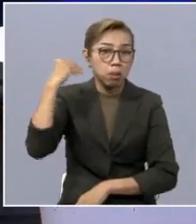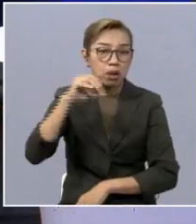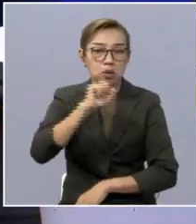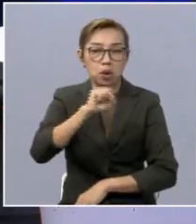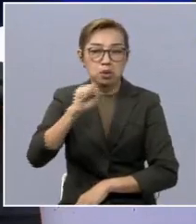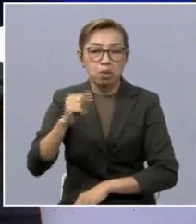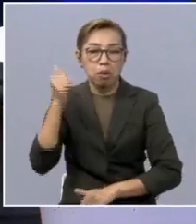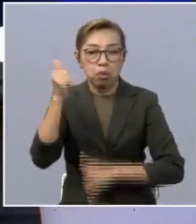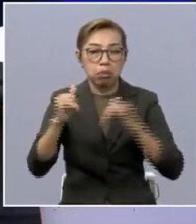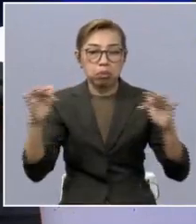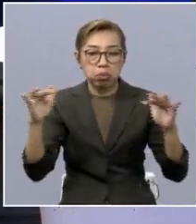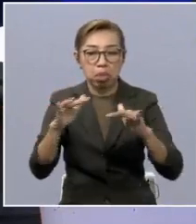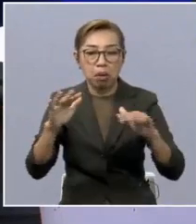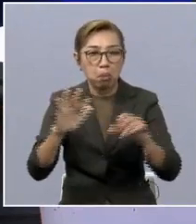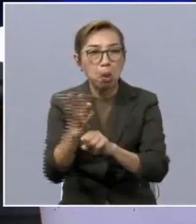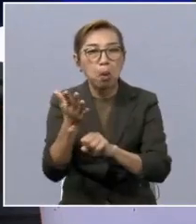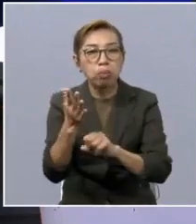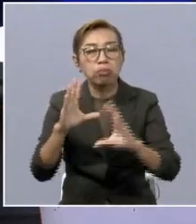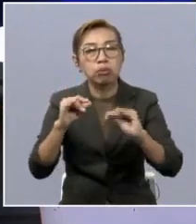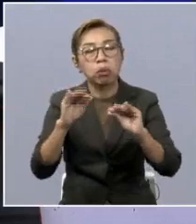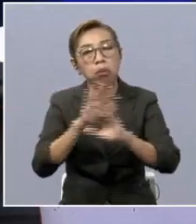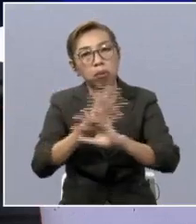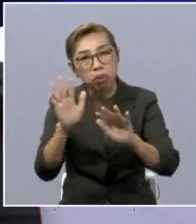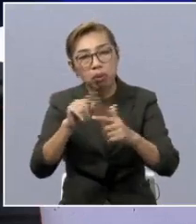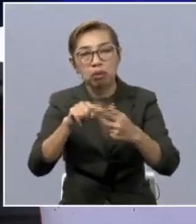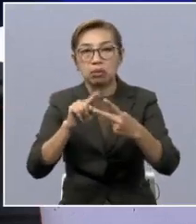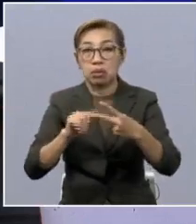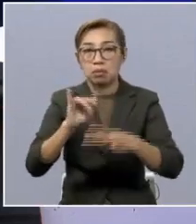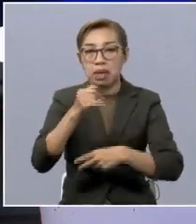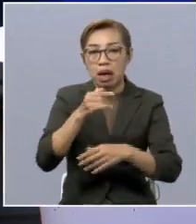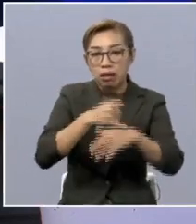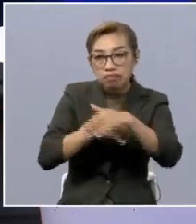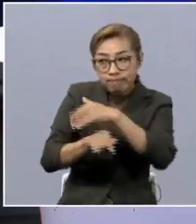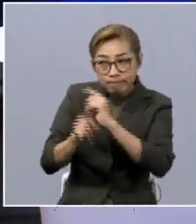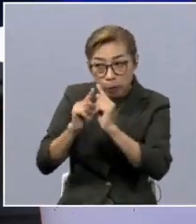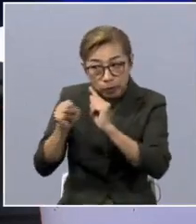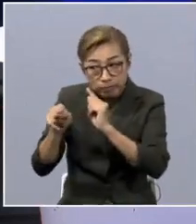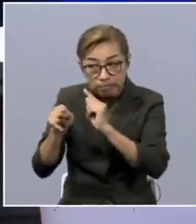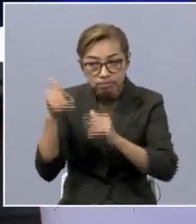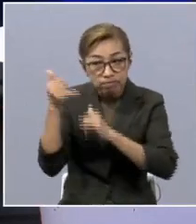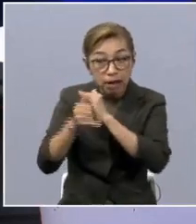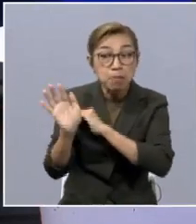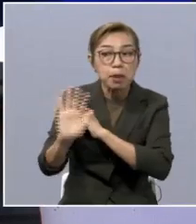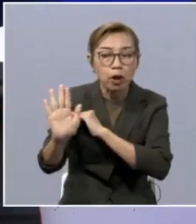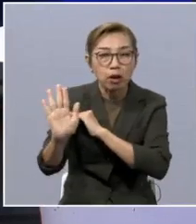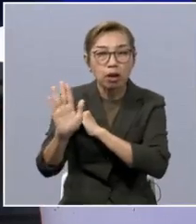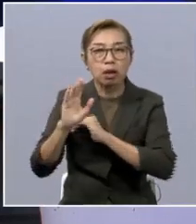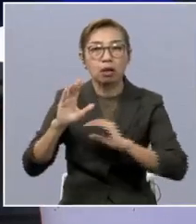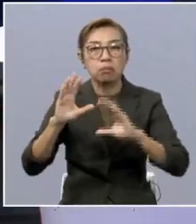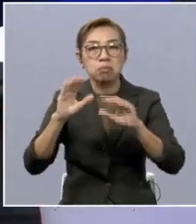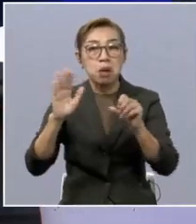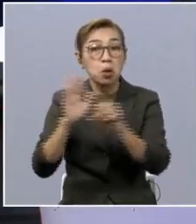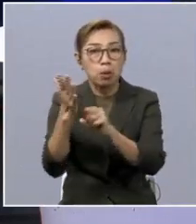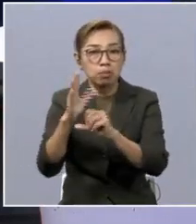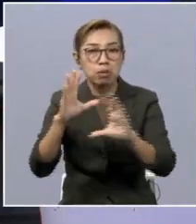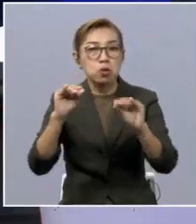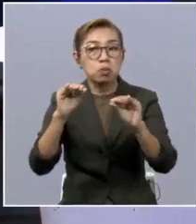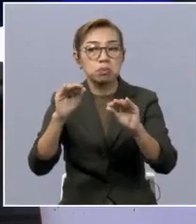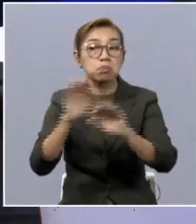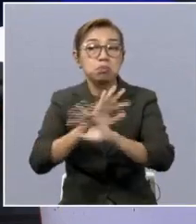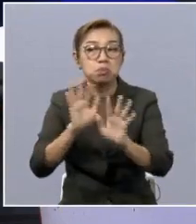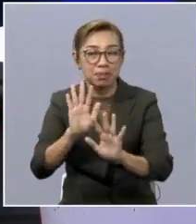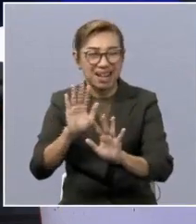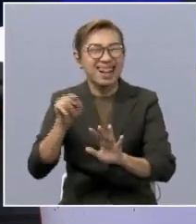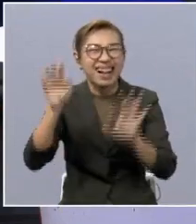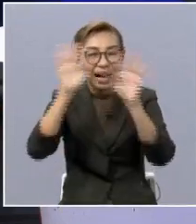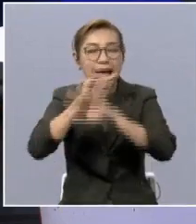ครับหรือแม้แต่มันมีกระแสเรื่องของการล็อบบี้ทำให้องค์ประชุมไม่ครบแล้วก็การอภิปรายอาจจะไม่เกิดขึ้นก็ได้เนี่ยนะครับซึ่งเรื่องนี้ก็ต้องไปถาม